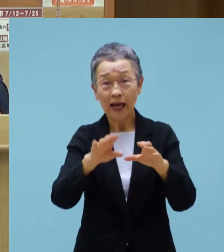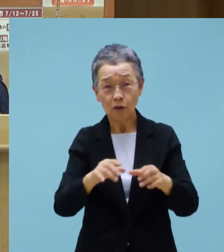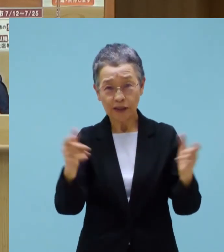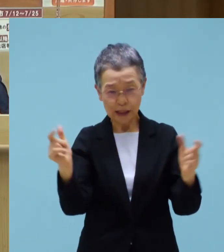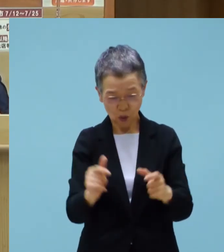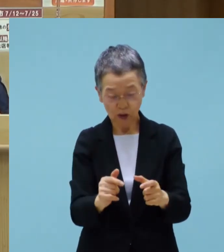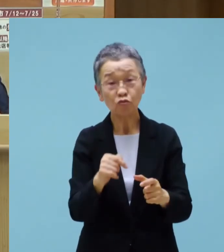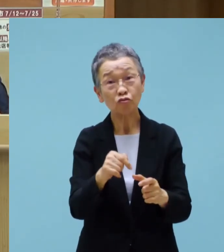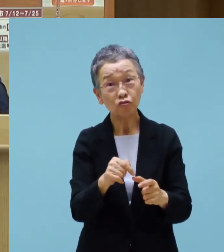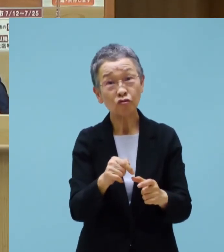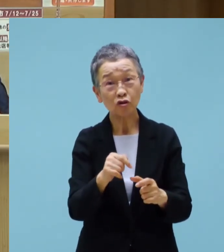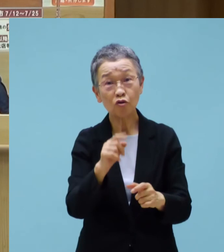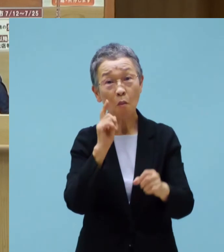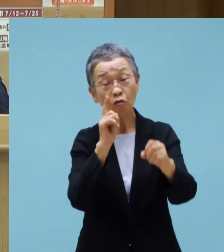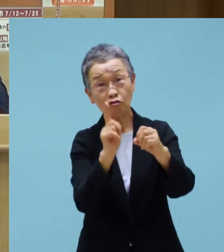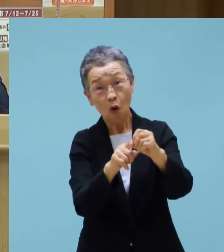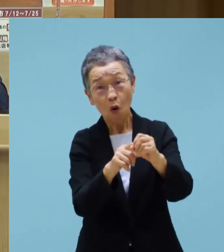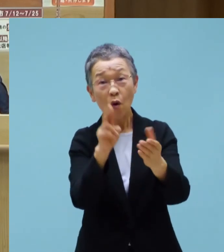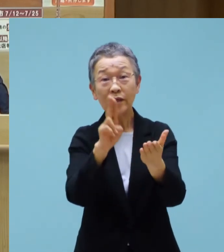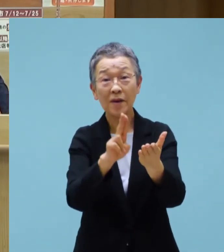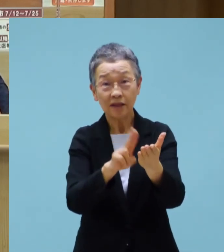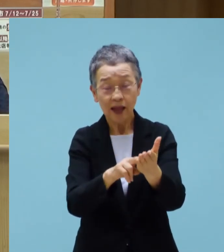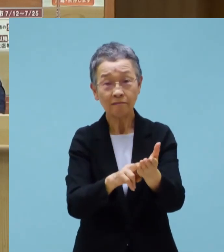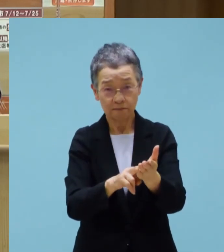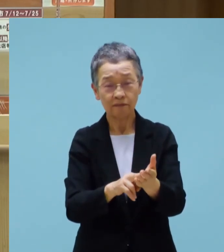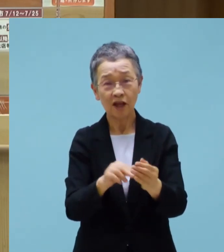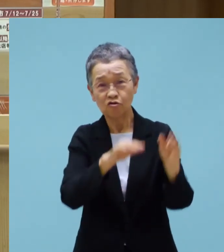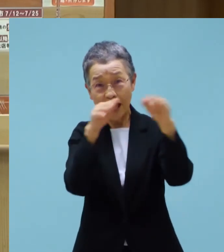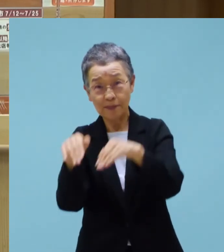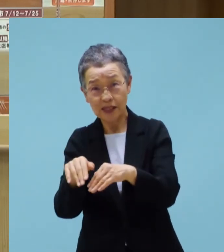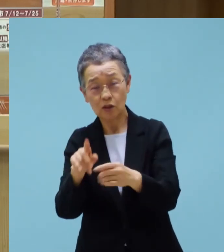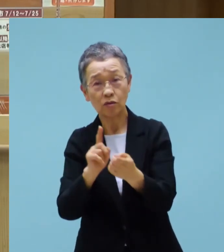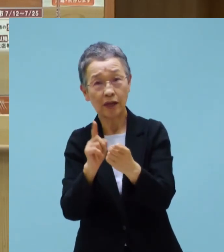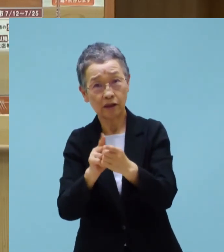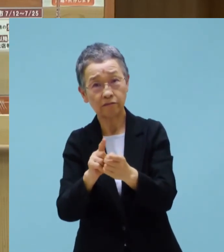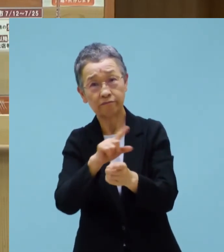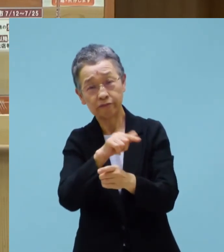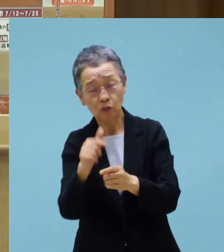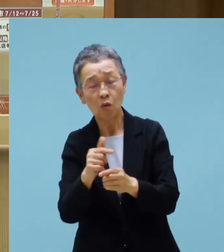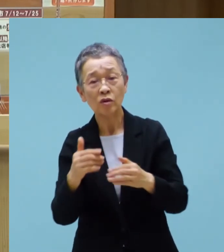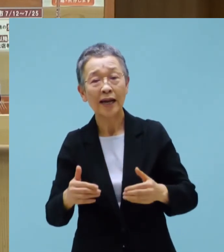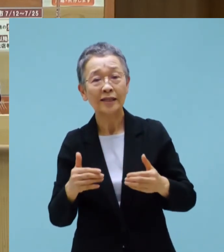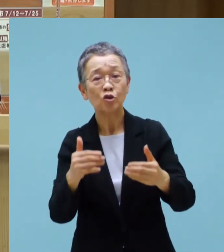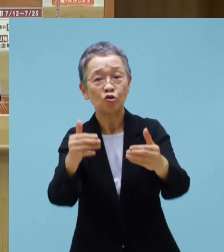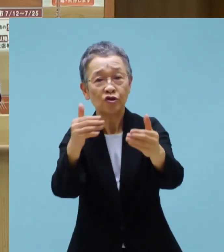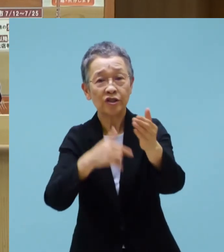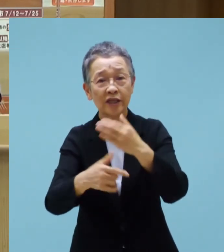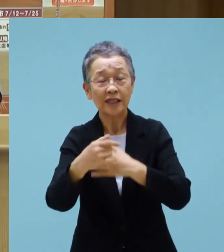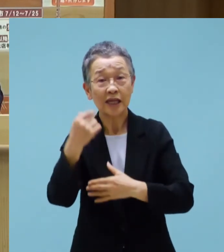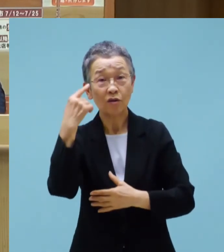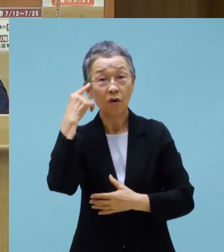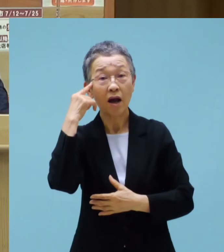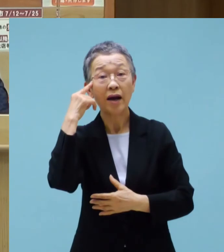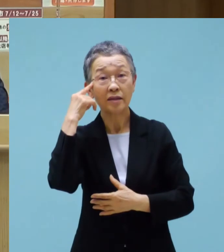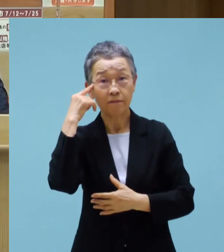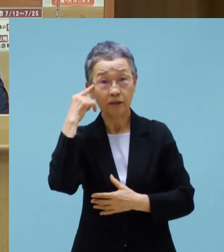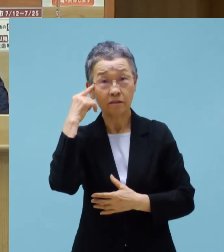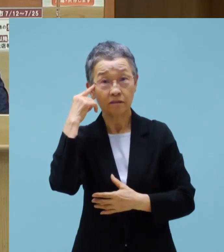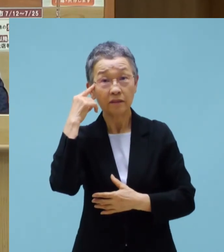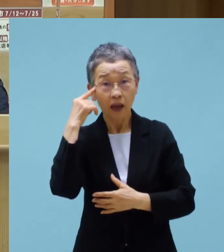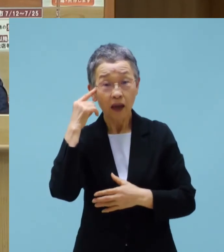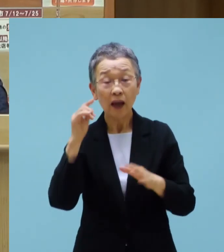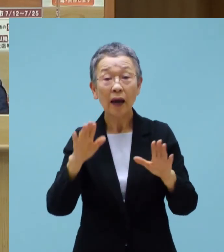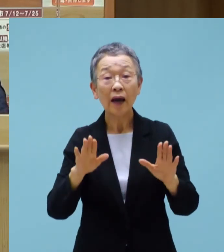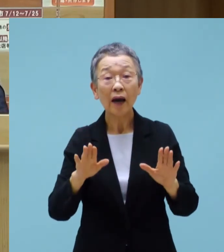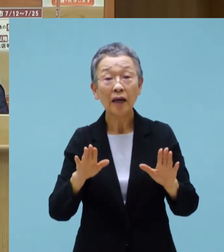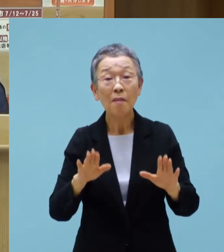標を定めて津波対策、まあ、これを一層推進していきたいというふうに考えています。 すいません、今 の、 お